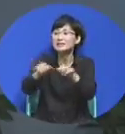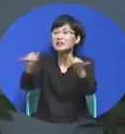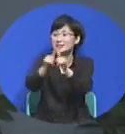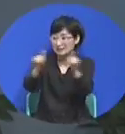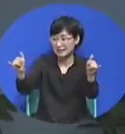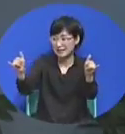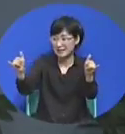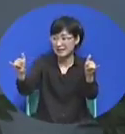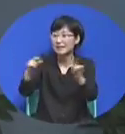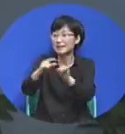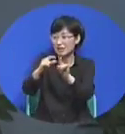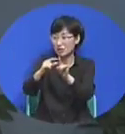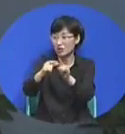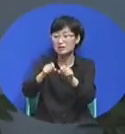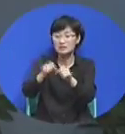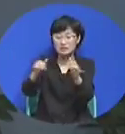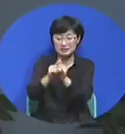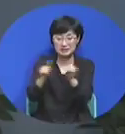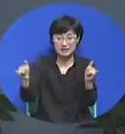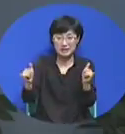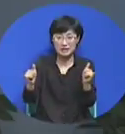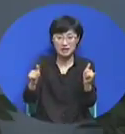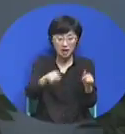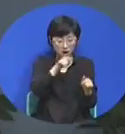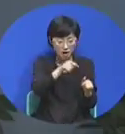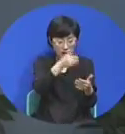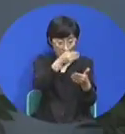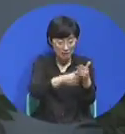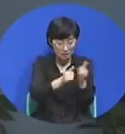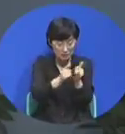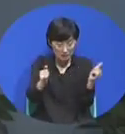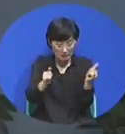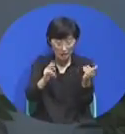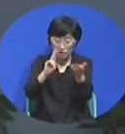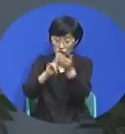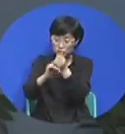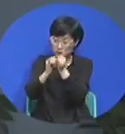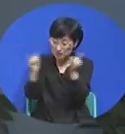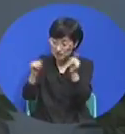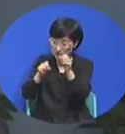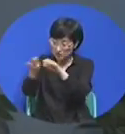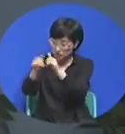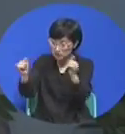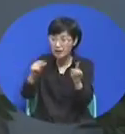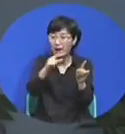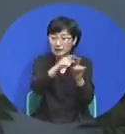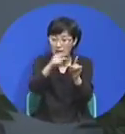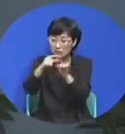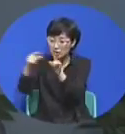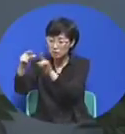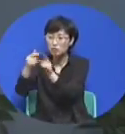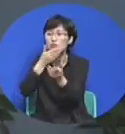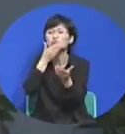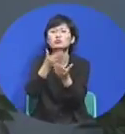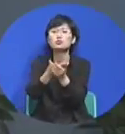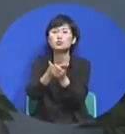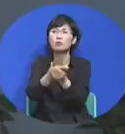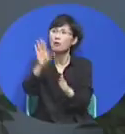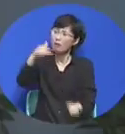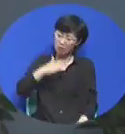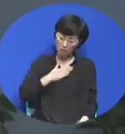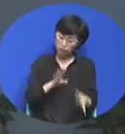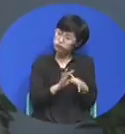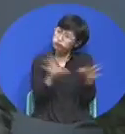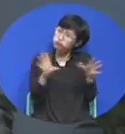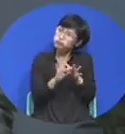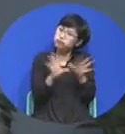all the nations. In other words, those who are scattered. 이런 단어는 굉장히 중요합니다. All these words are very important. 아니, 나하고 무슨 상관이 있습니까?